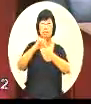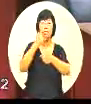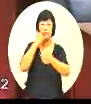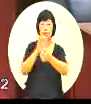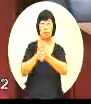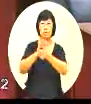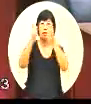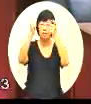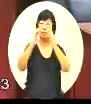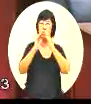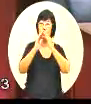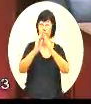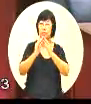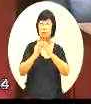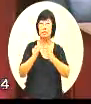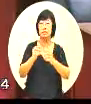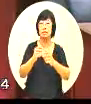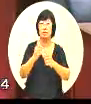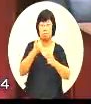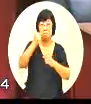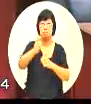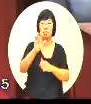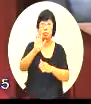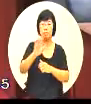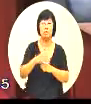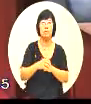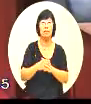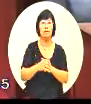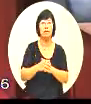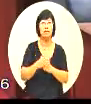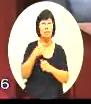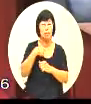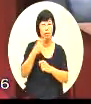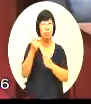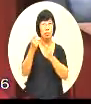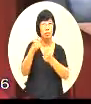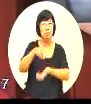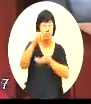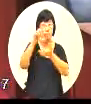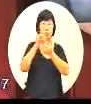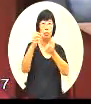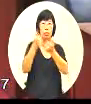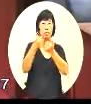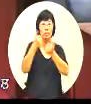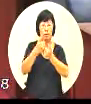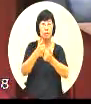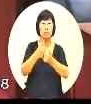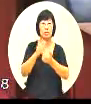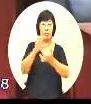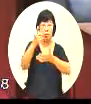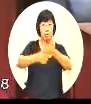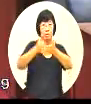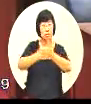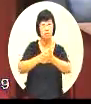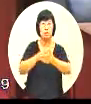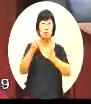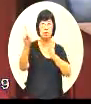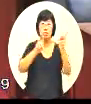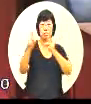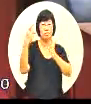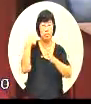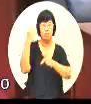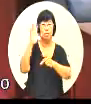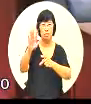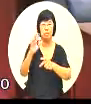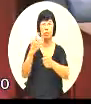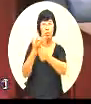更好。所以这几年我在高雄，我们在议会，我提出一个减债，那也得到市长的同意啊。所以我们每年，你